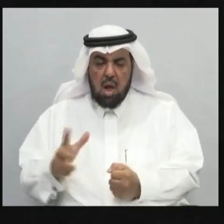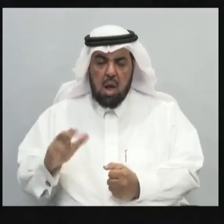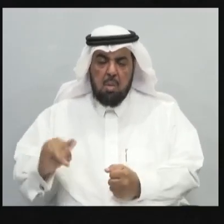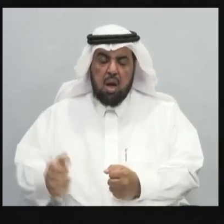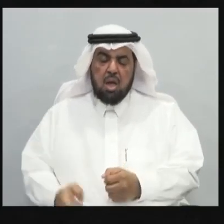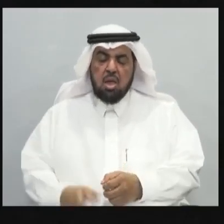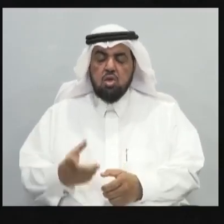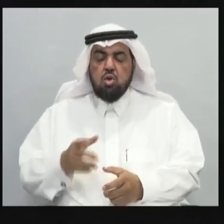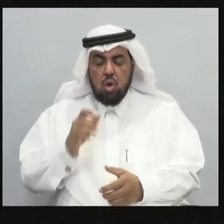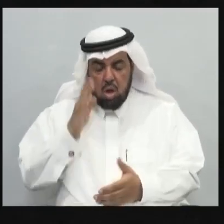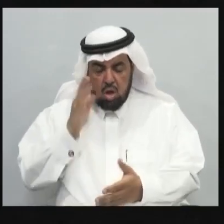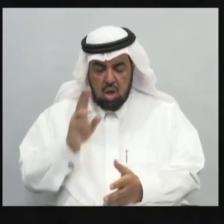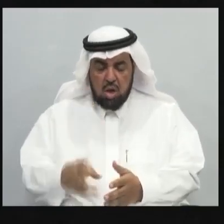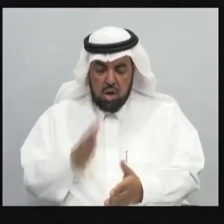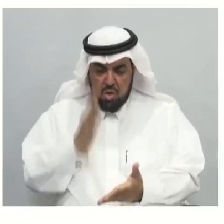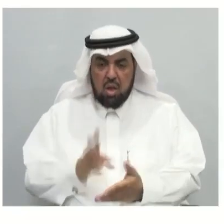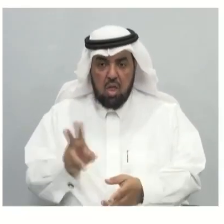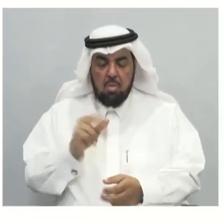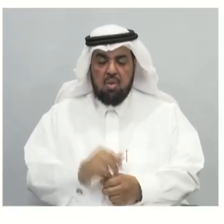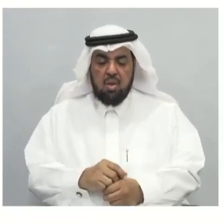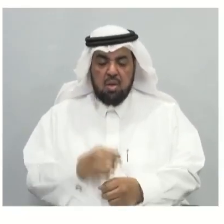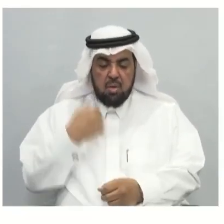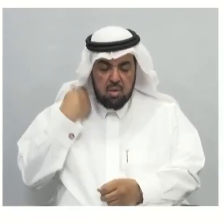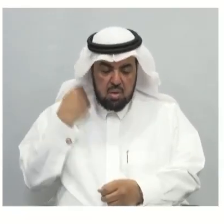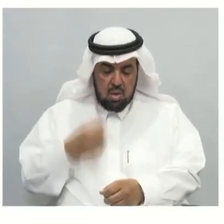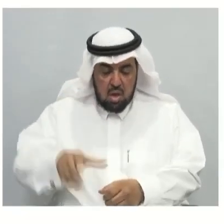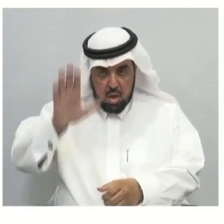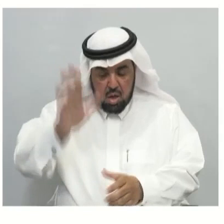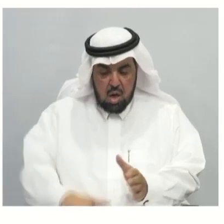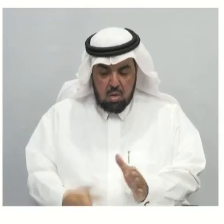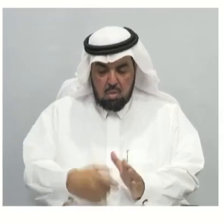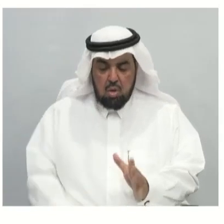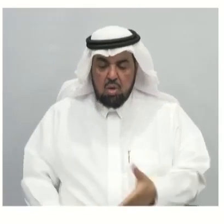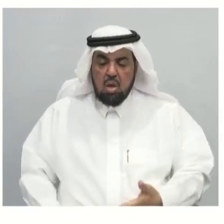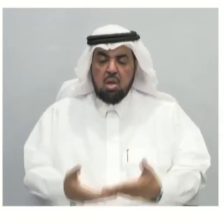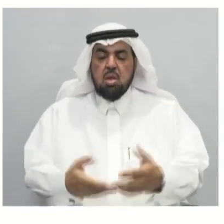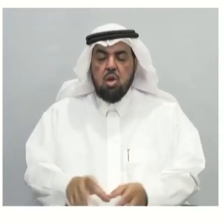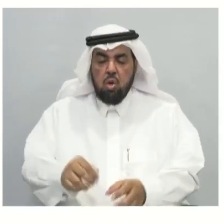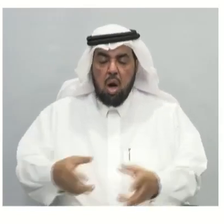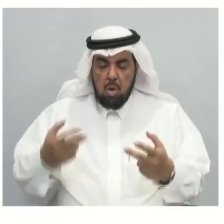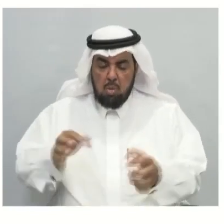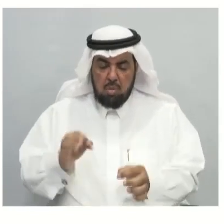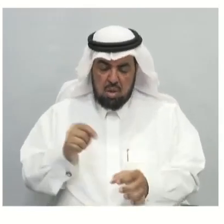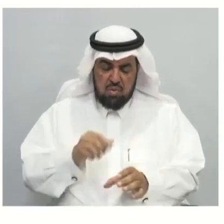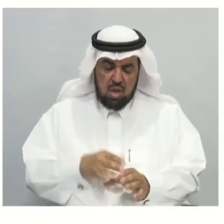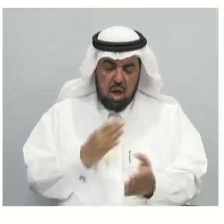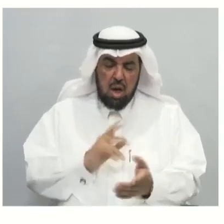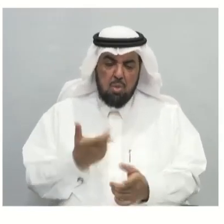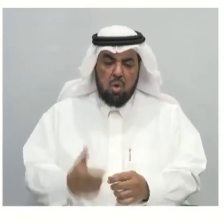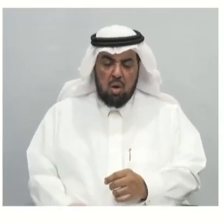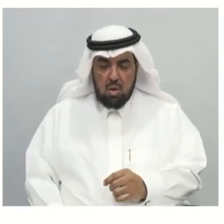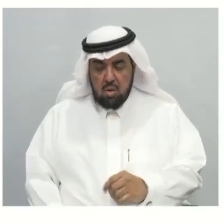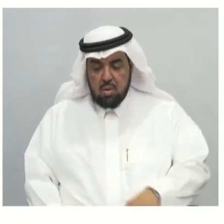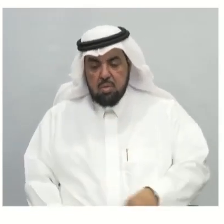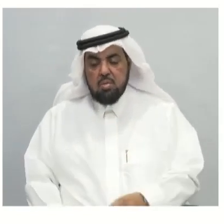زياده مصداقيه التقرير قائمه المحتويات تساعد القائده في العثور على المعلومات محدده في التقرير بسرعه بحيث اذا